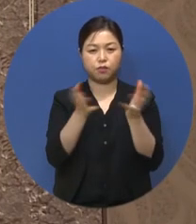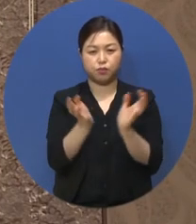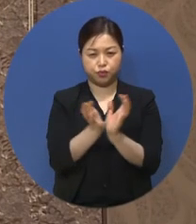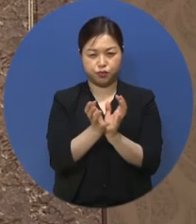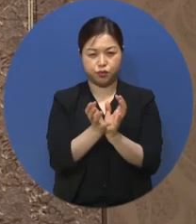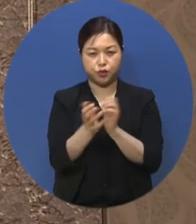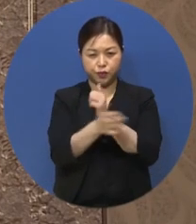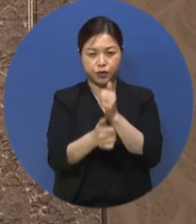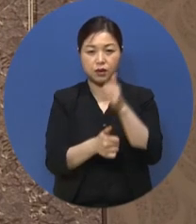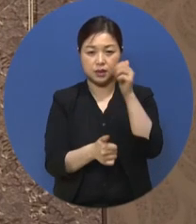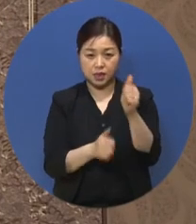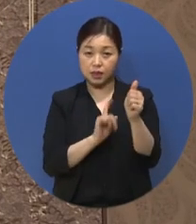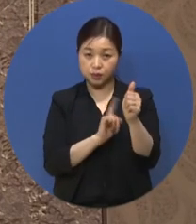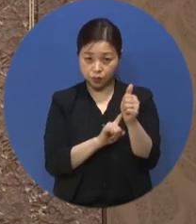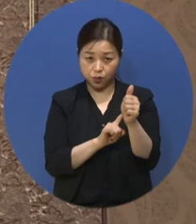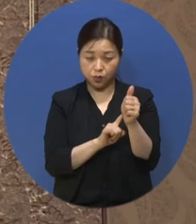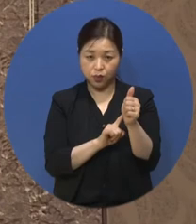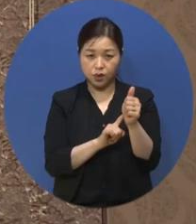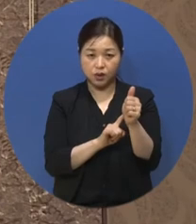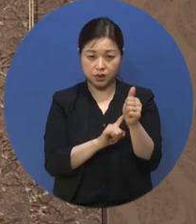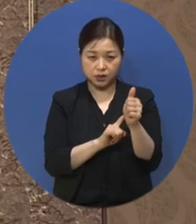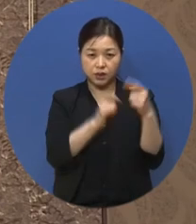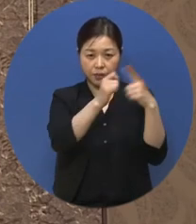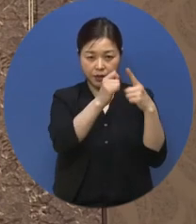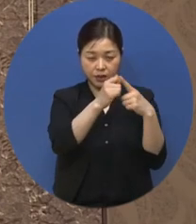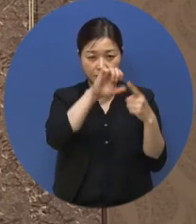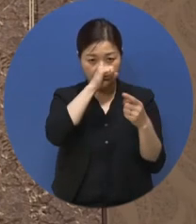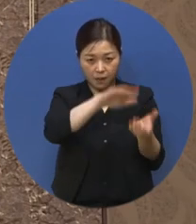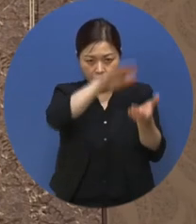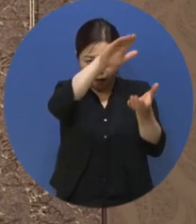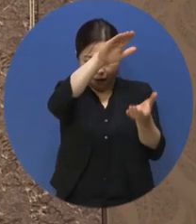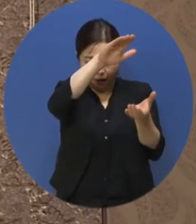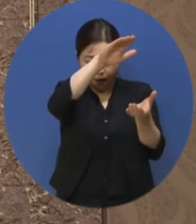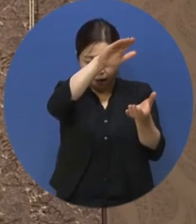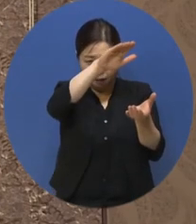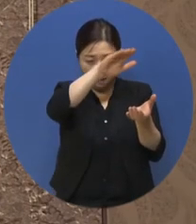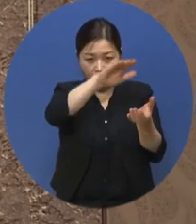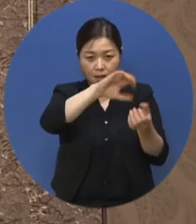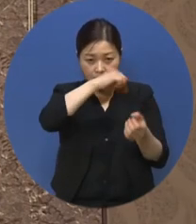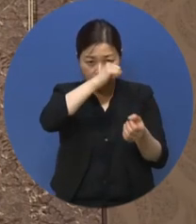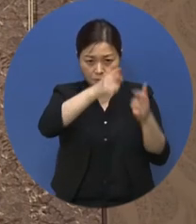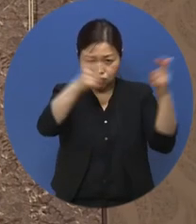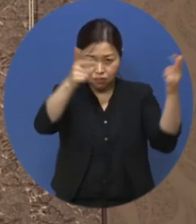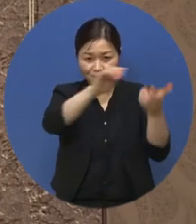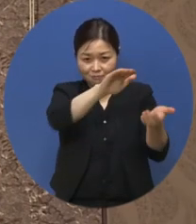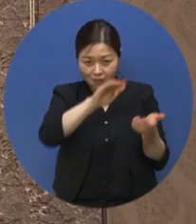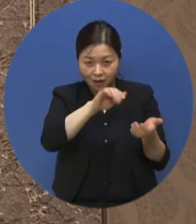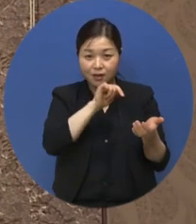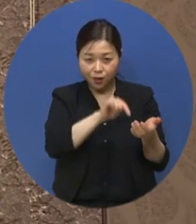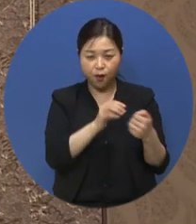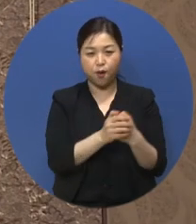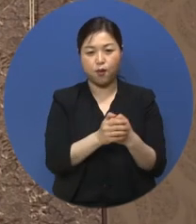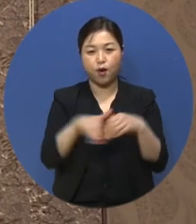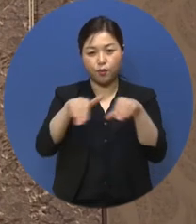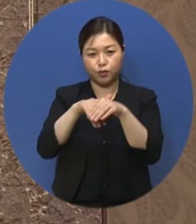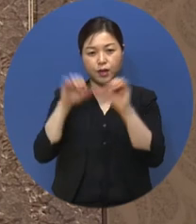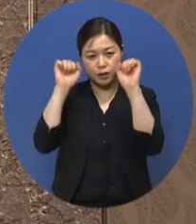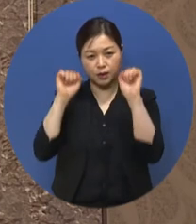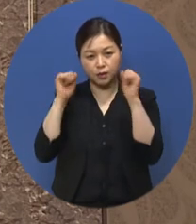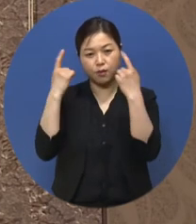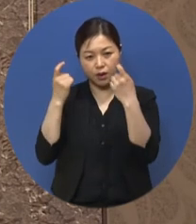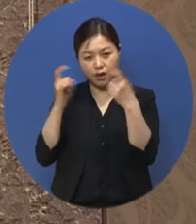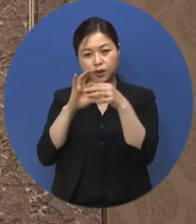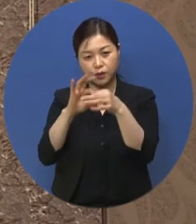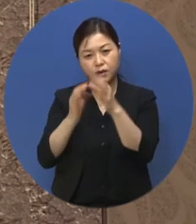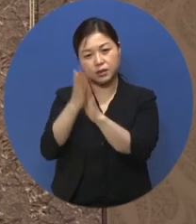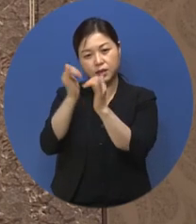문화체육관광위원장으로서 네. 질문체 예산 늘리는 거, 예. 그다음에 문화체육관광이 관광을 통해서 우리 시민들의 삶의 질이 향상되는